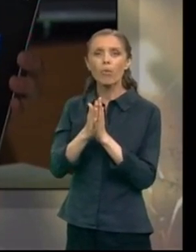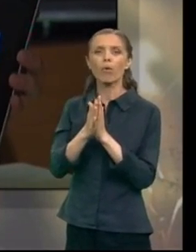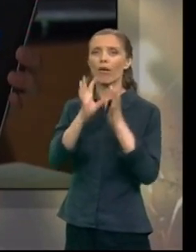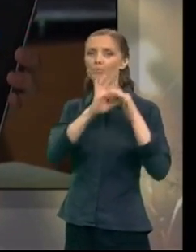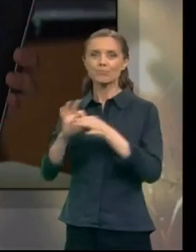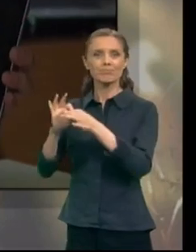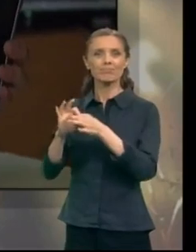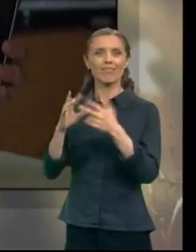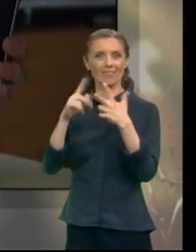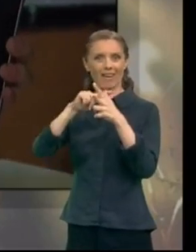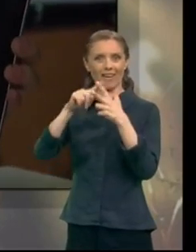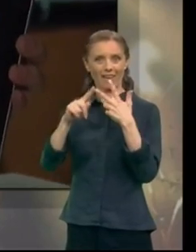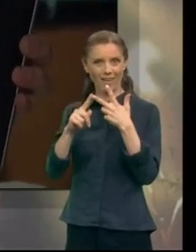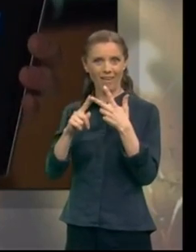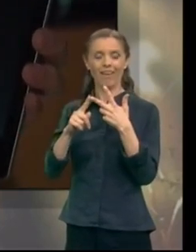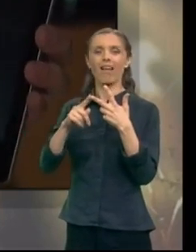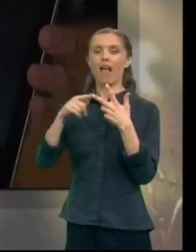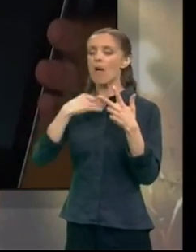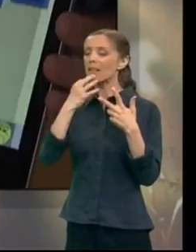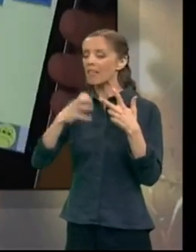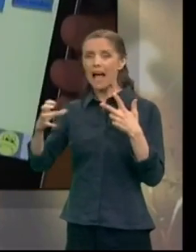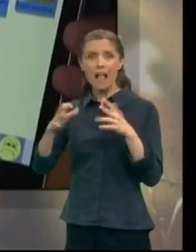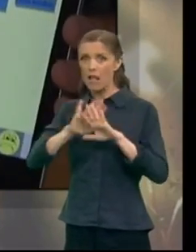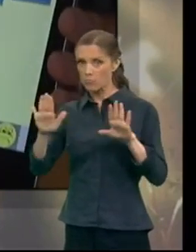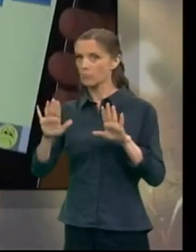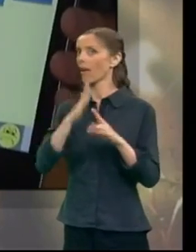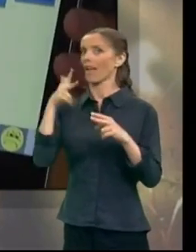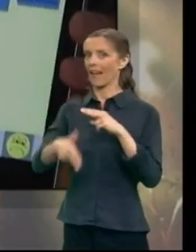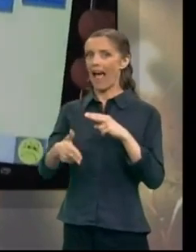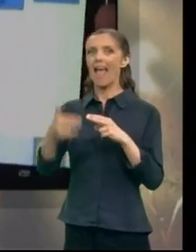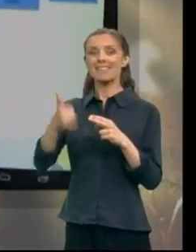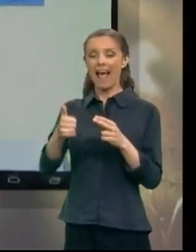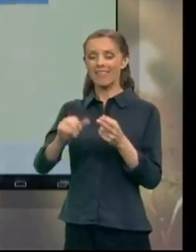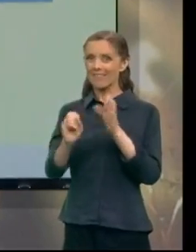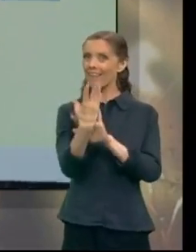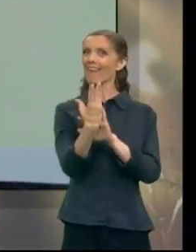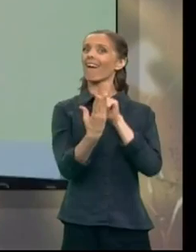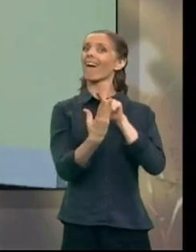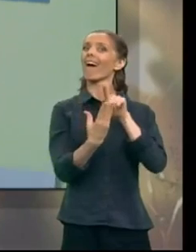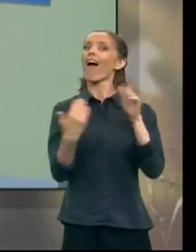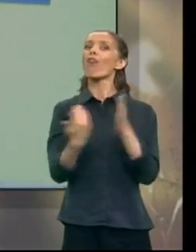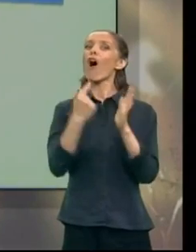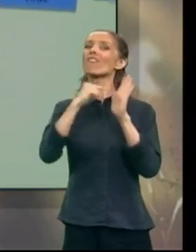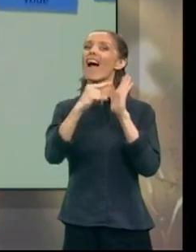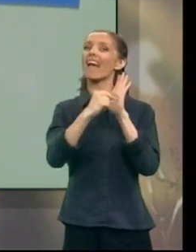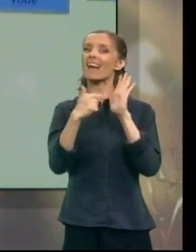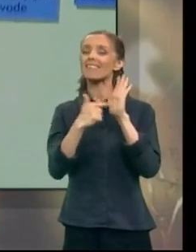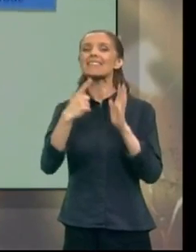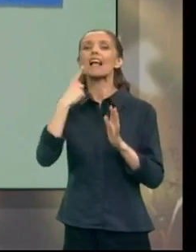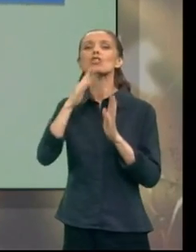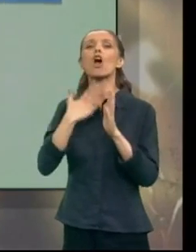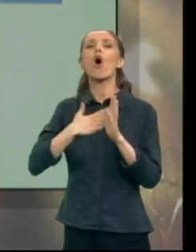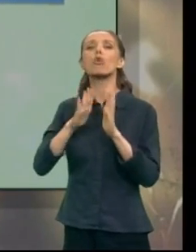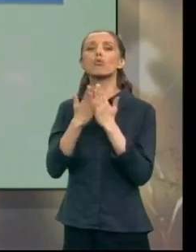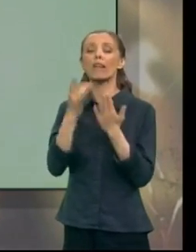Snimljeno, idemo dalje. Pita me da li hoću još da pravim, neću, idem nazad. Evo, sad se pojavila kartica hoću knjigu, sad ja kliknem na to.